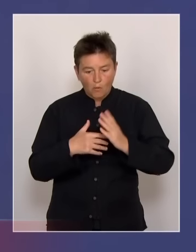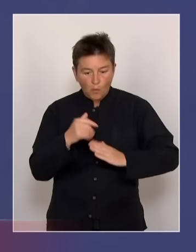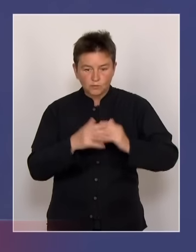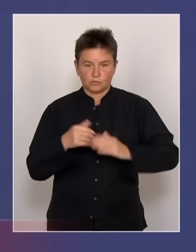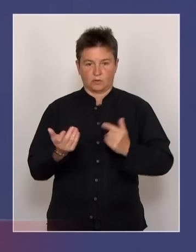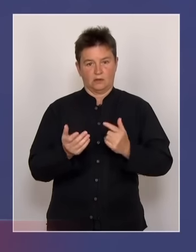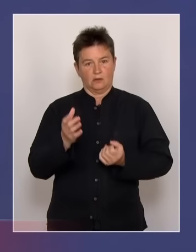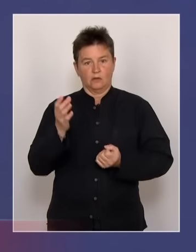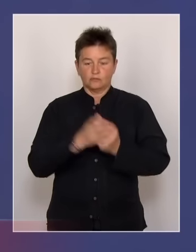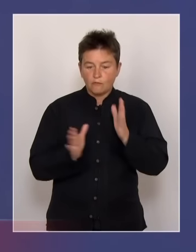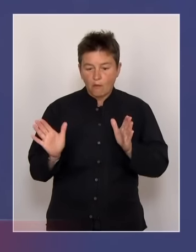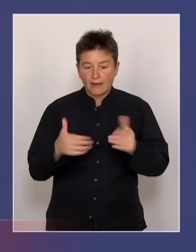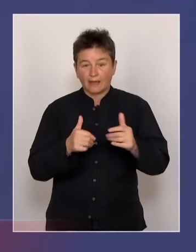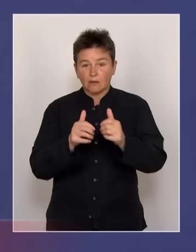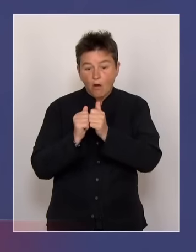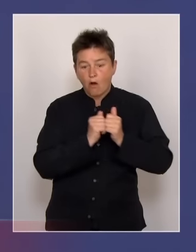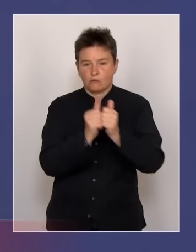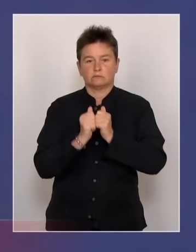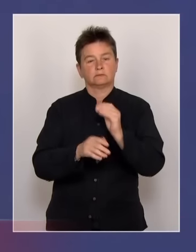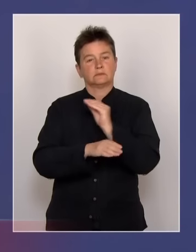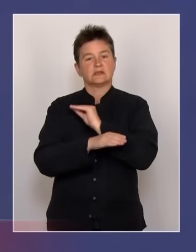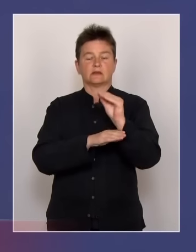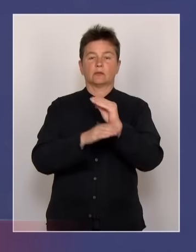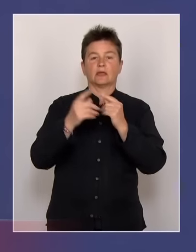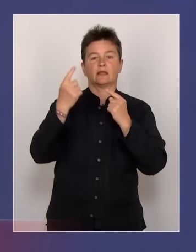ce cadre commun de sécurité et de défense.